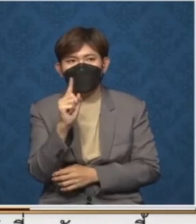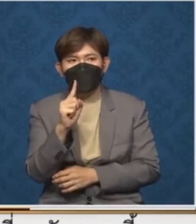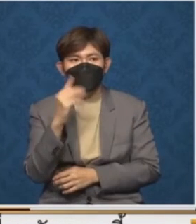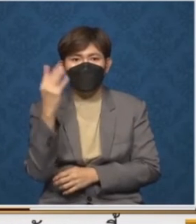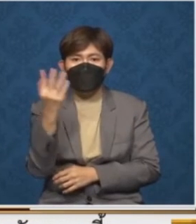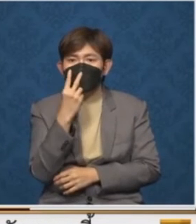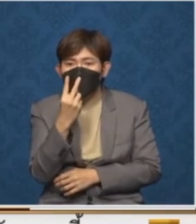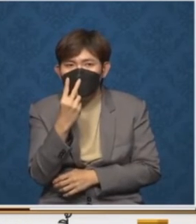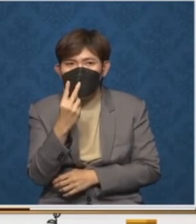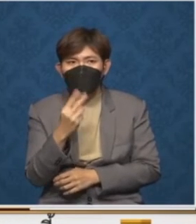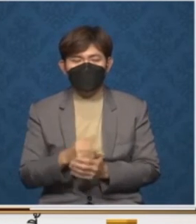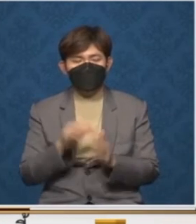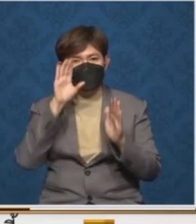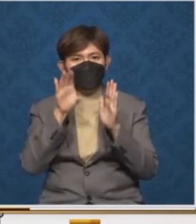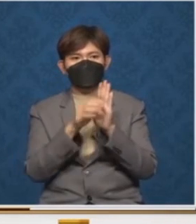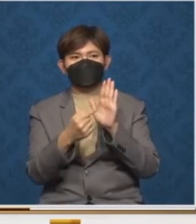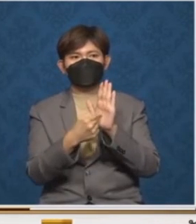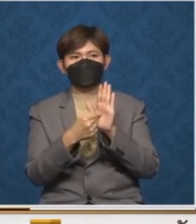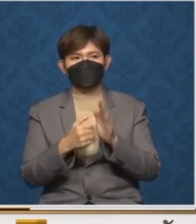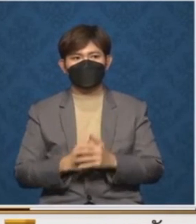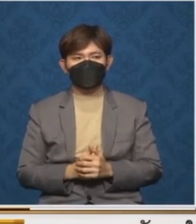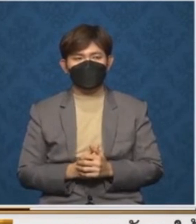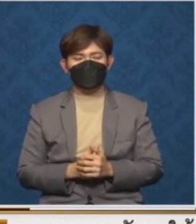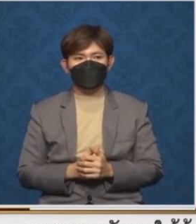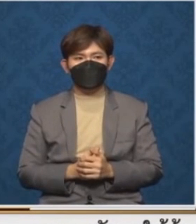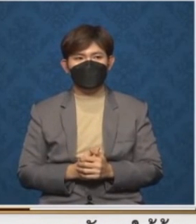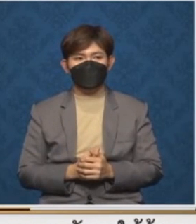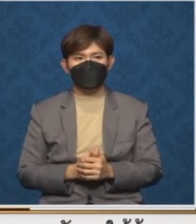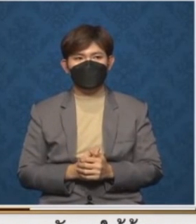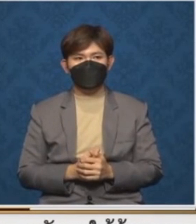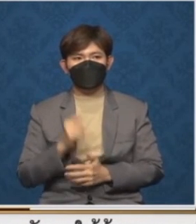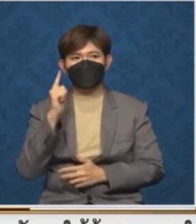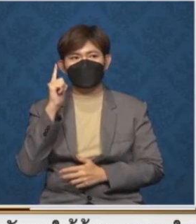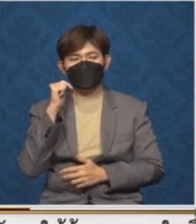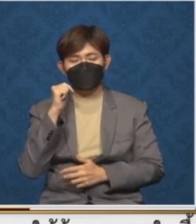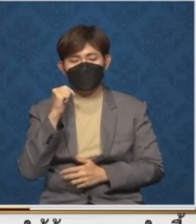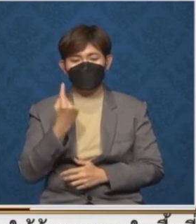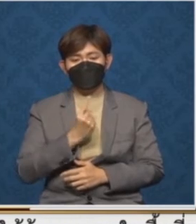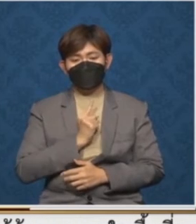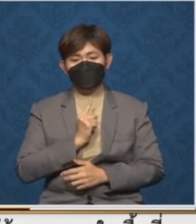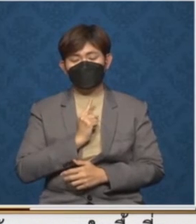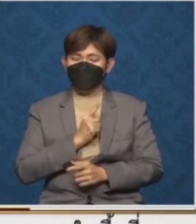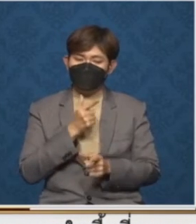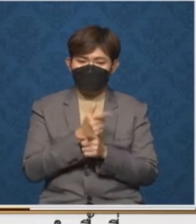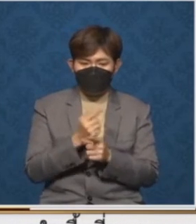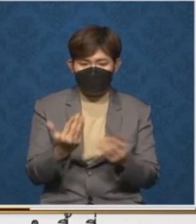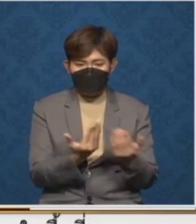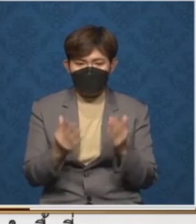ปราคตการที่ต้องจารยกไ้ในประวัตยษาตนายกรณacăทมนตรีที่อยู่ปริหานประเทศจนกระทั่ง